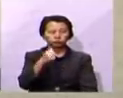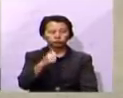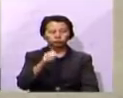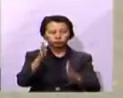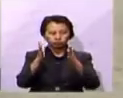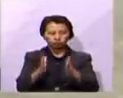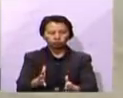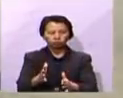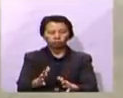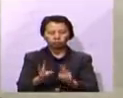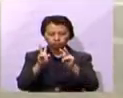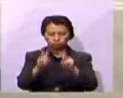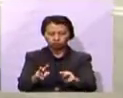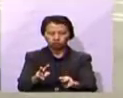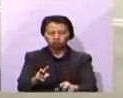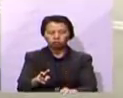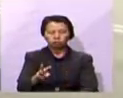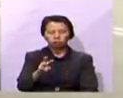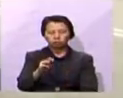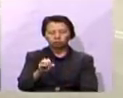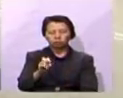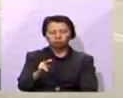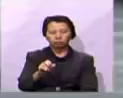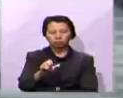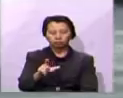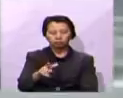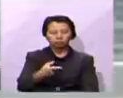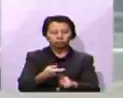pelumba yang menyaksikan Manuel Belletti